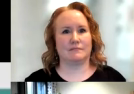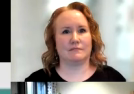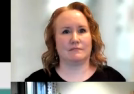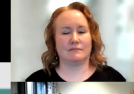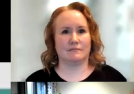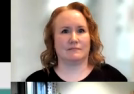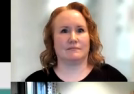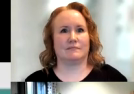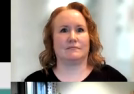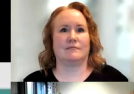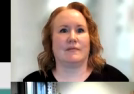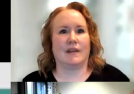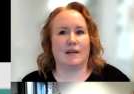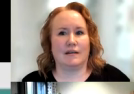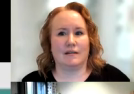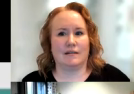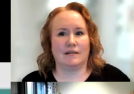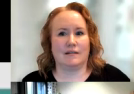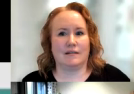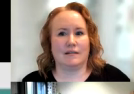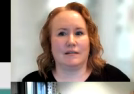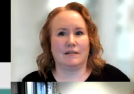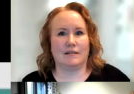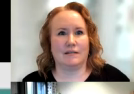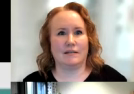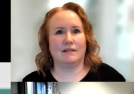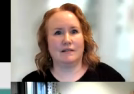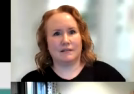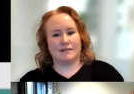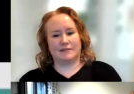nå gjelde offentlig sektor. Og det det som ble vedtatt